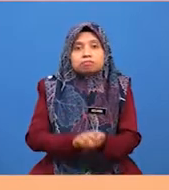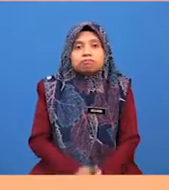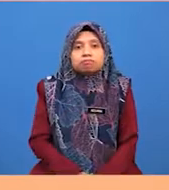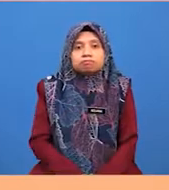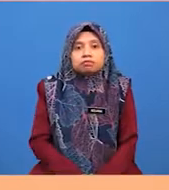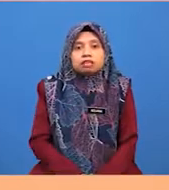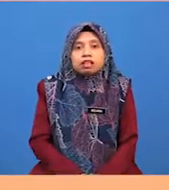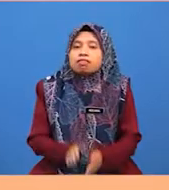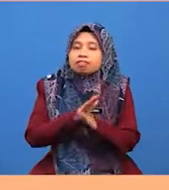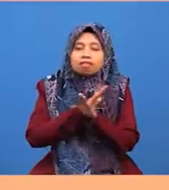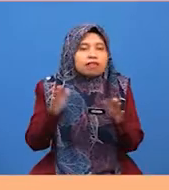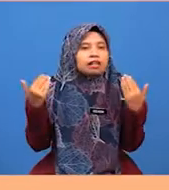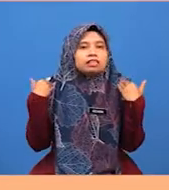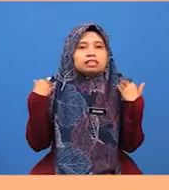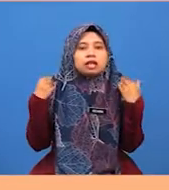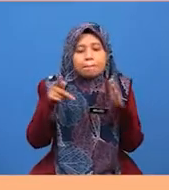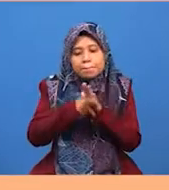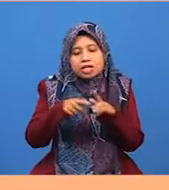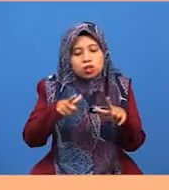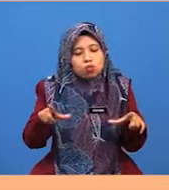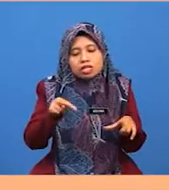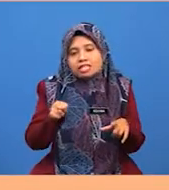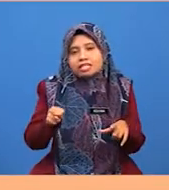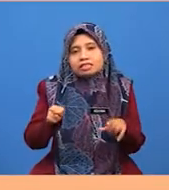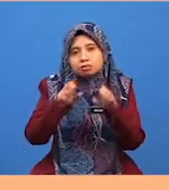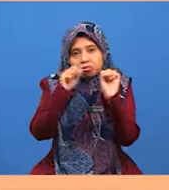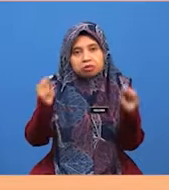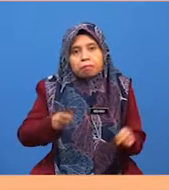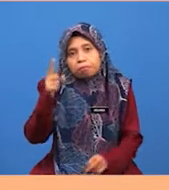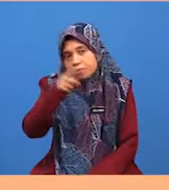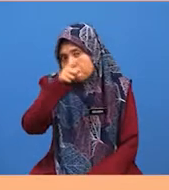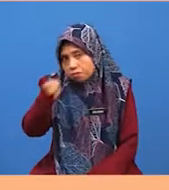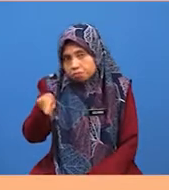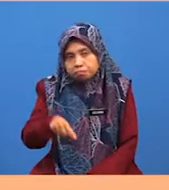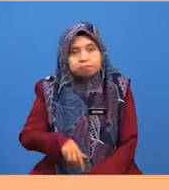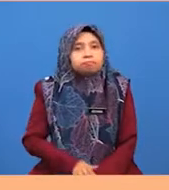Ayat ini tidak ada perluasan subjek.